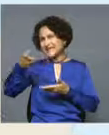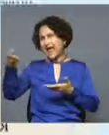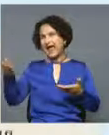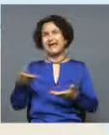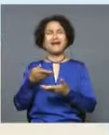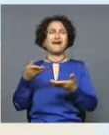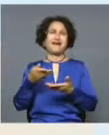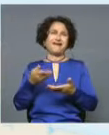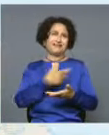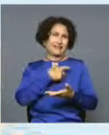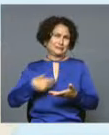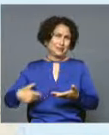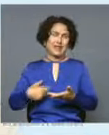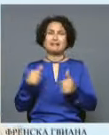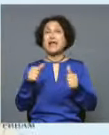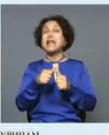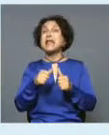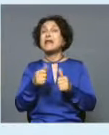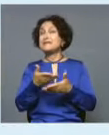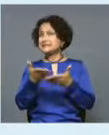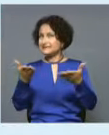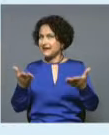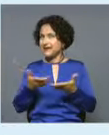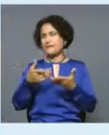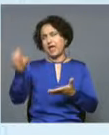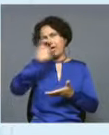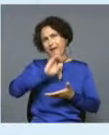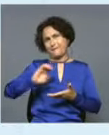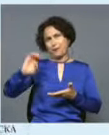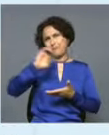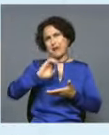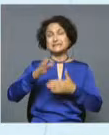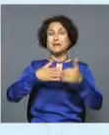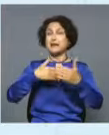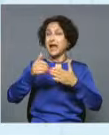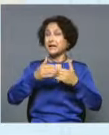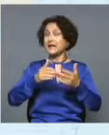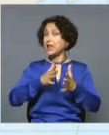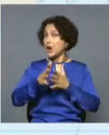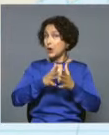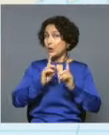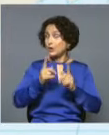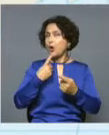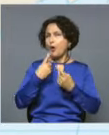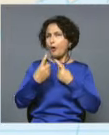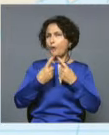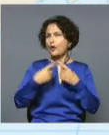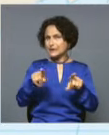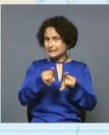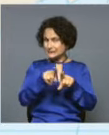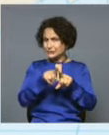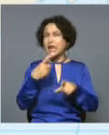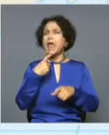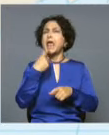е заобиколена до голяма степен, това е европейска практика, от хора, които говорят същия език. Разбира се, това